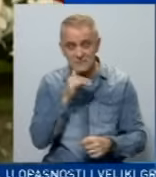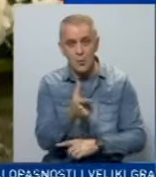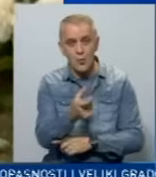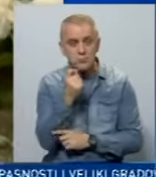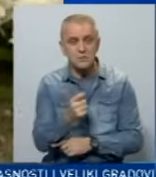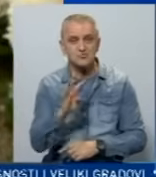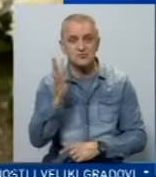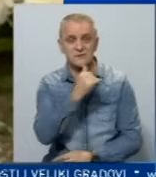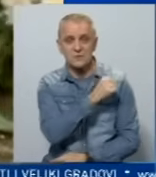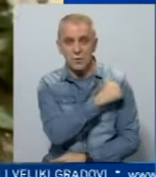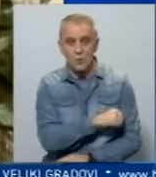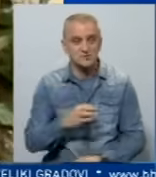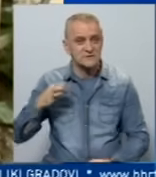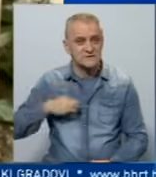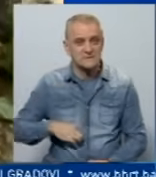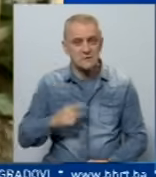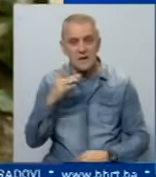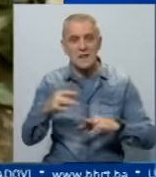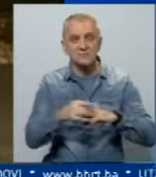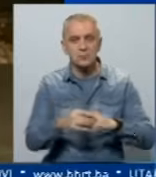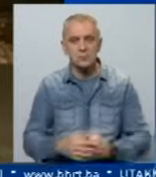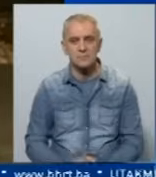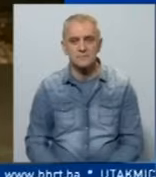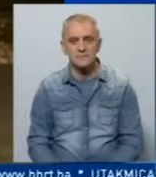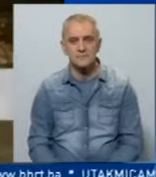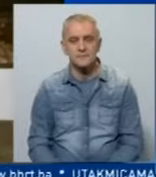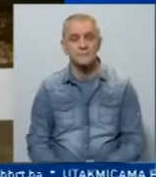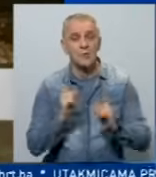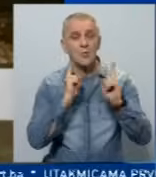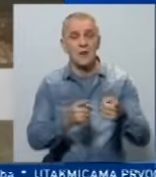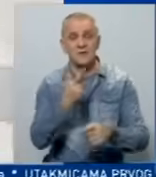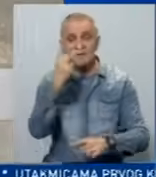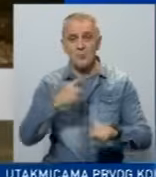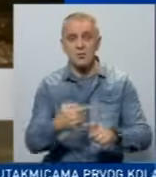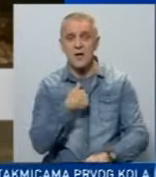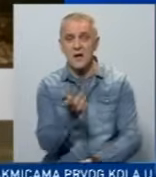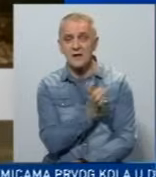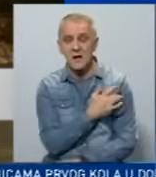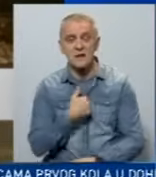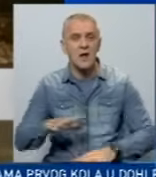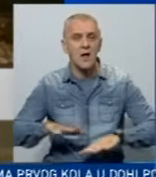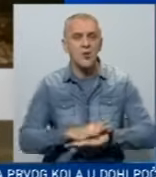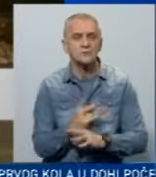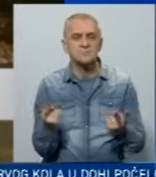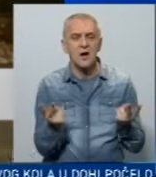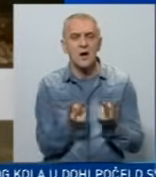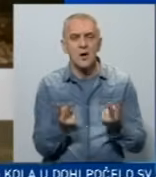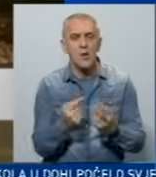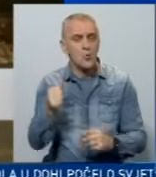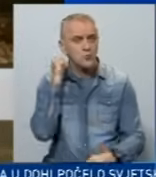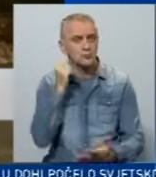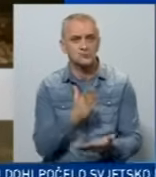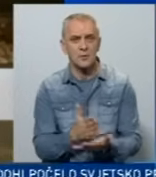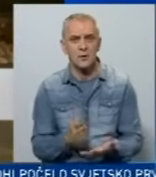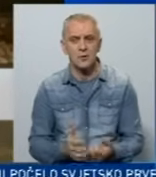ubijeni 14-godišnji sin i suprug. U ratu sam dva puta ranjavana. Osjećam se kao da je juče